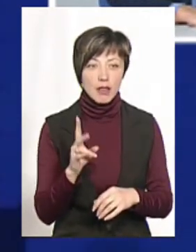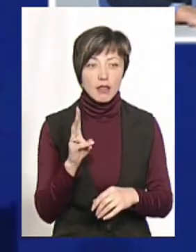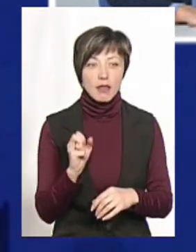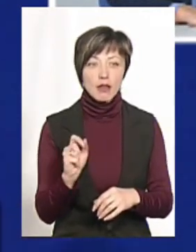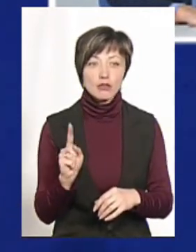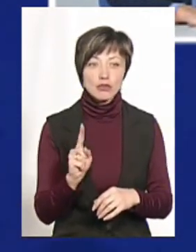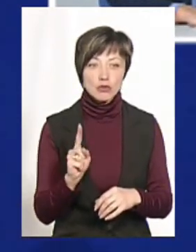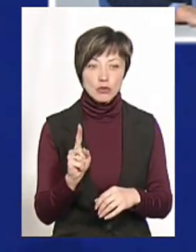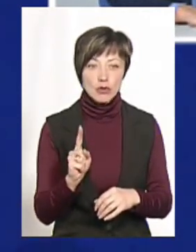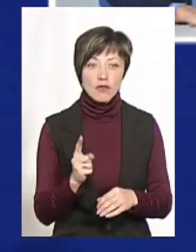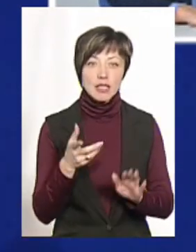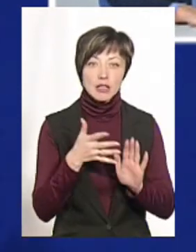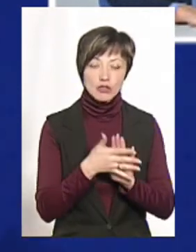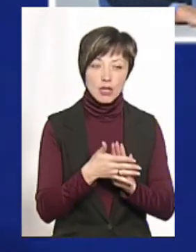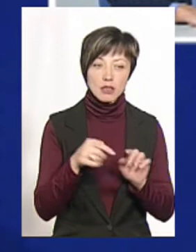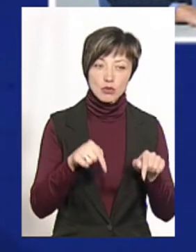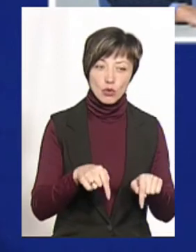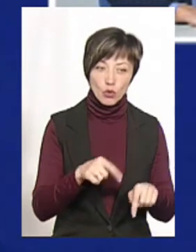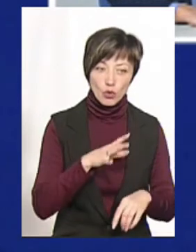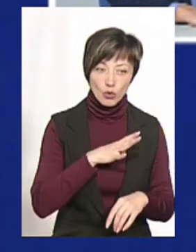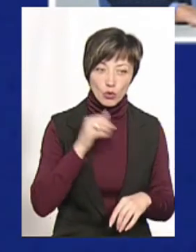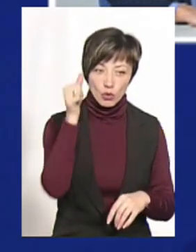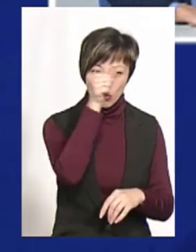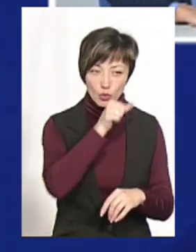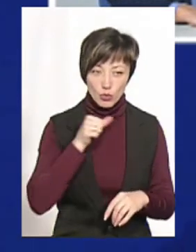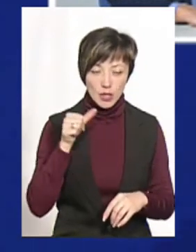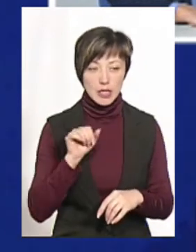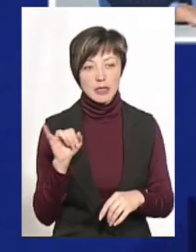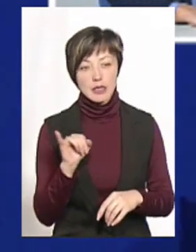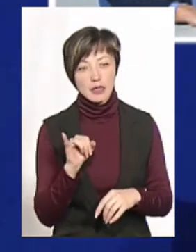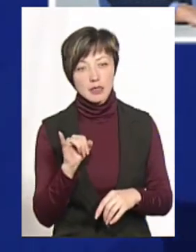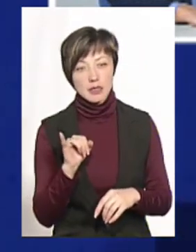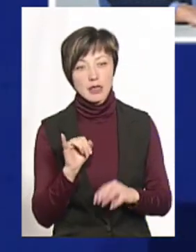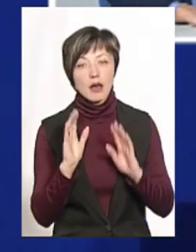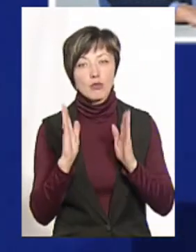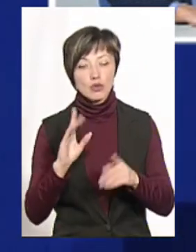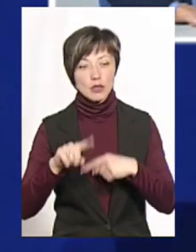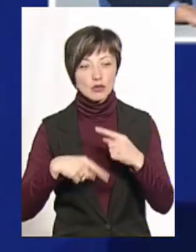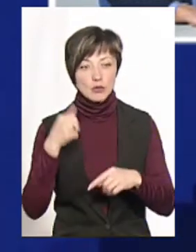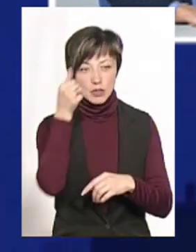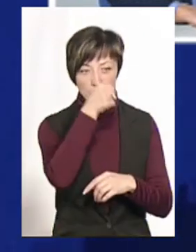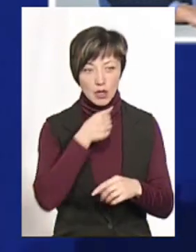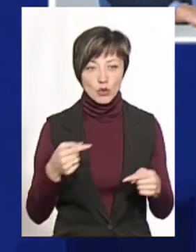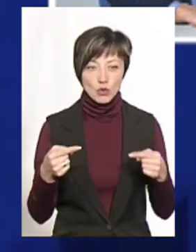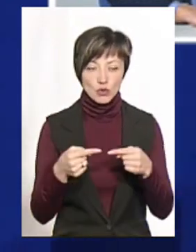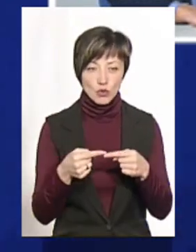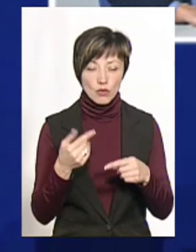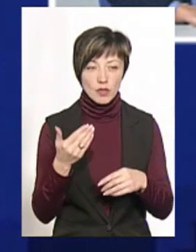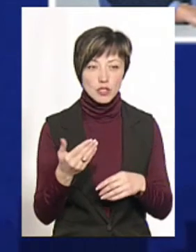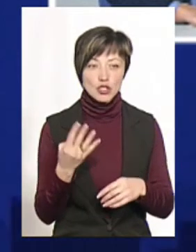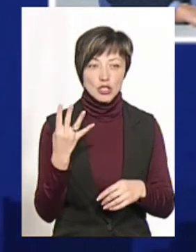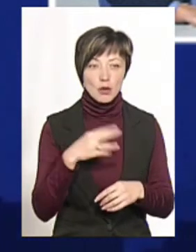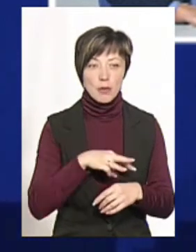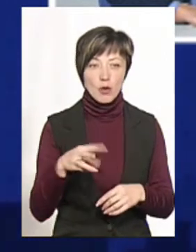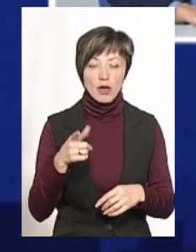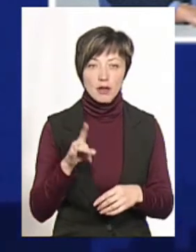що, власне, вони витрачались цього року і як будуть витрачатись наступного року? Я вас трошки уточню.